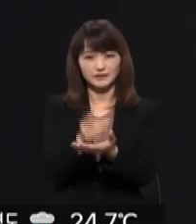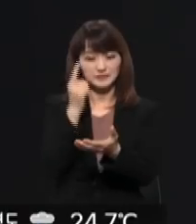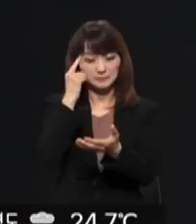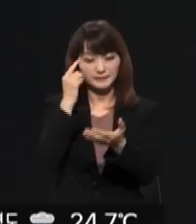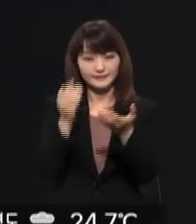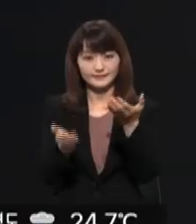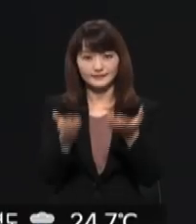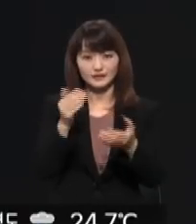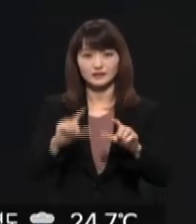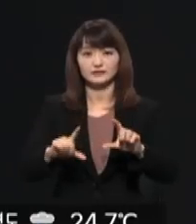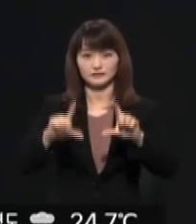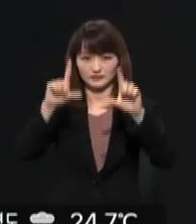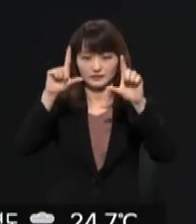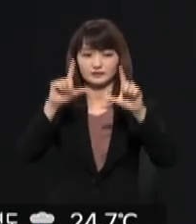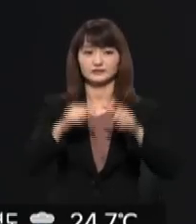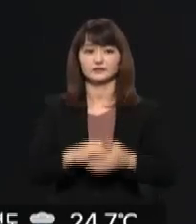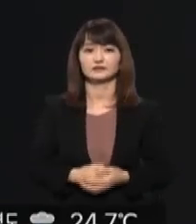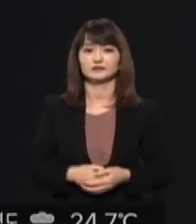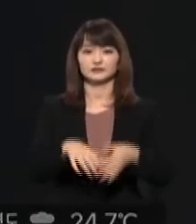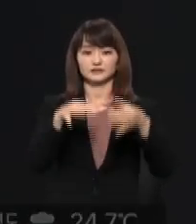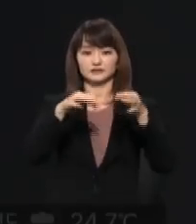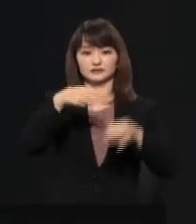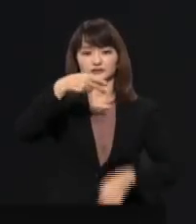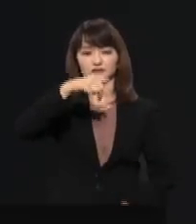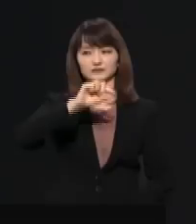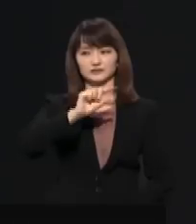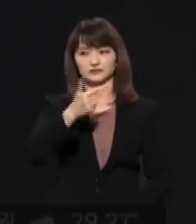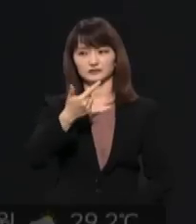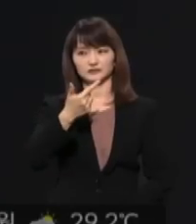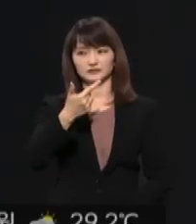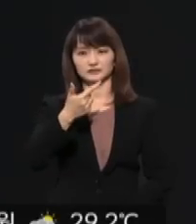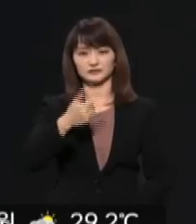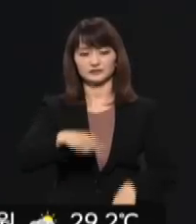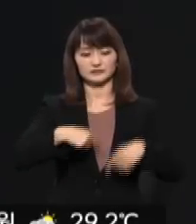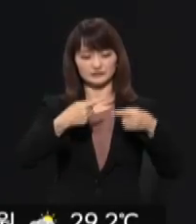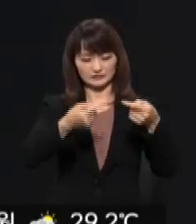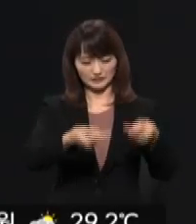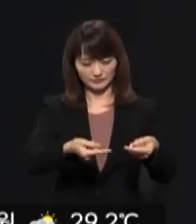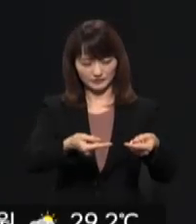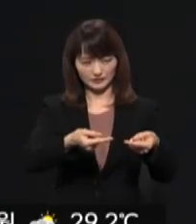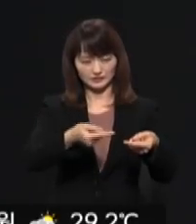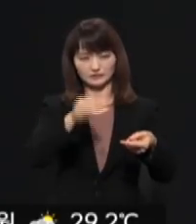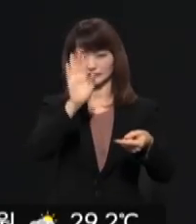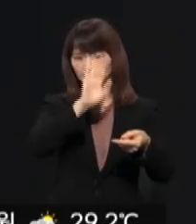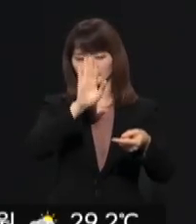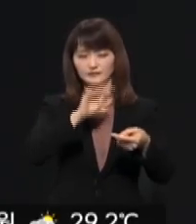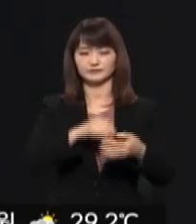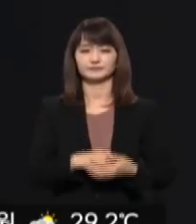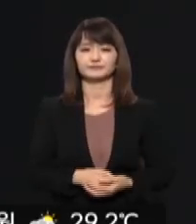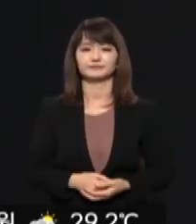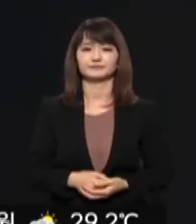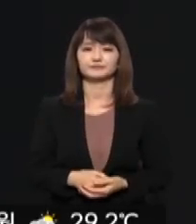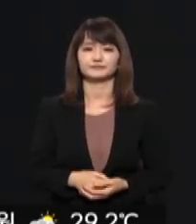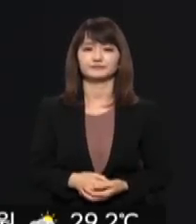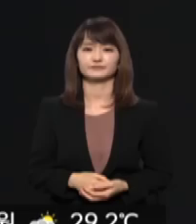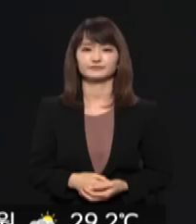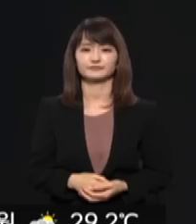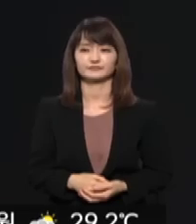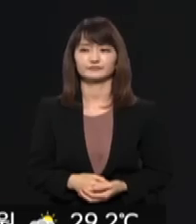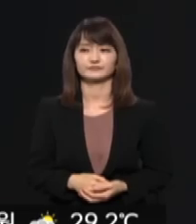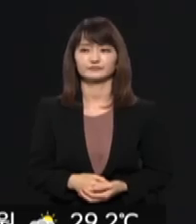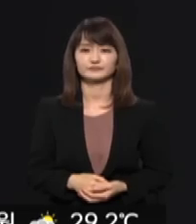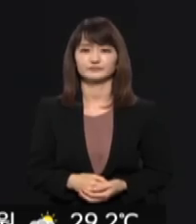판단하는 날이기 때문에 김성원 의원이 이제 출석하고 뭐 그런 건 아니에요 근데 지금 얘기를 들어보면 좀이